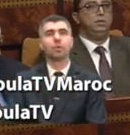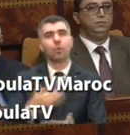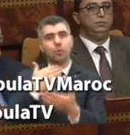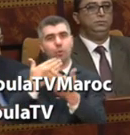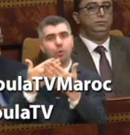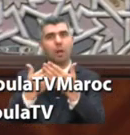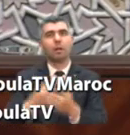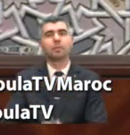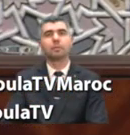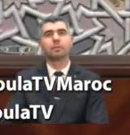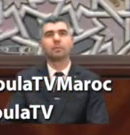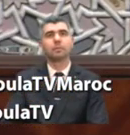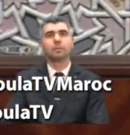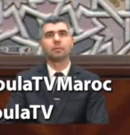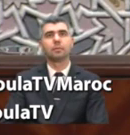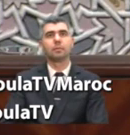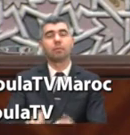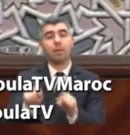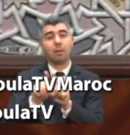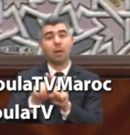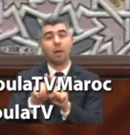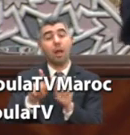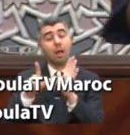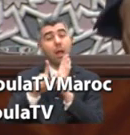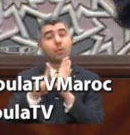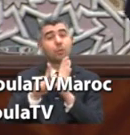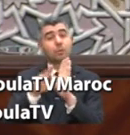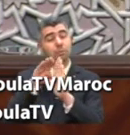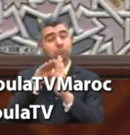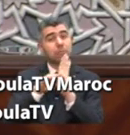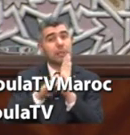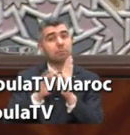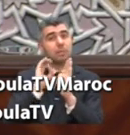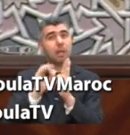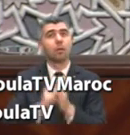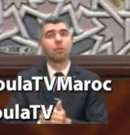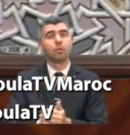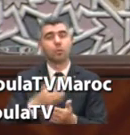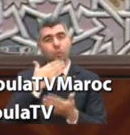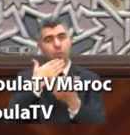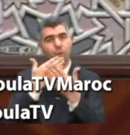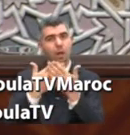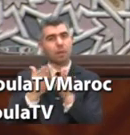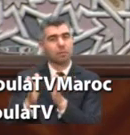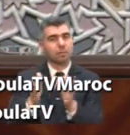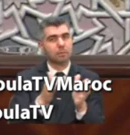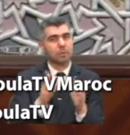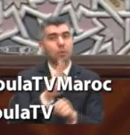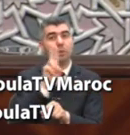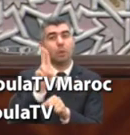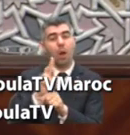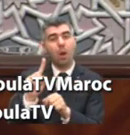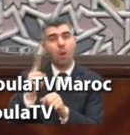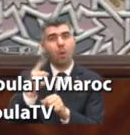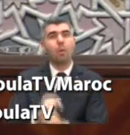شكرا. الموضوع منظم مقتضى النظام الداخلي، وشكرا على الإفادة. السؤال الأول